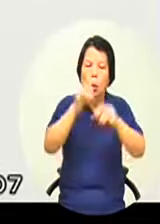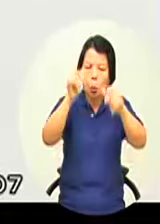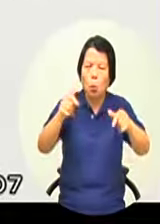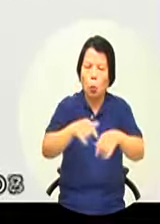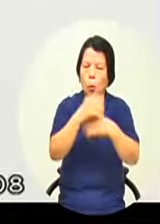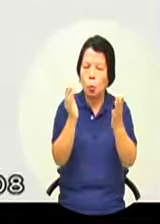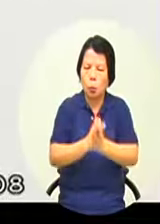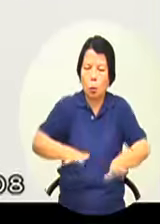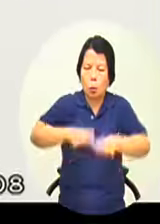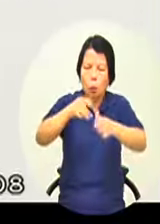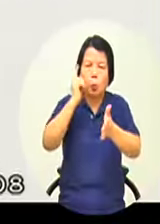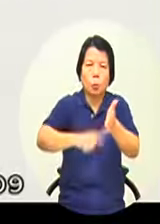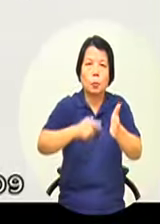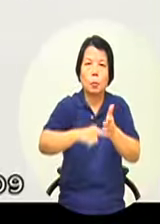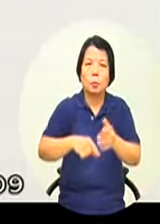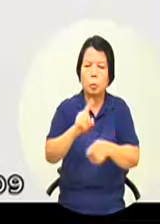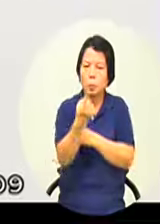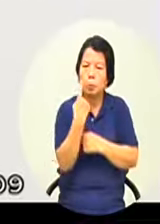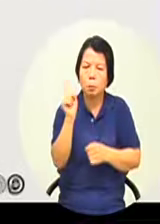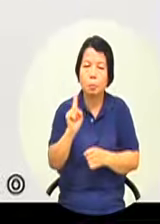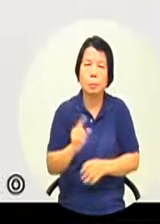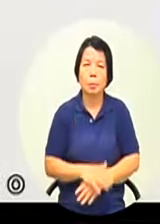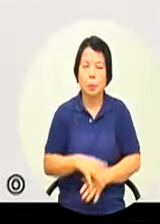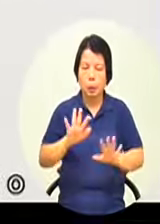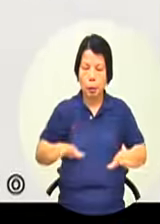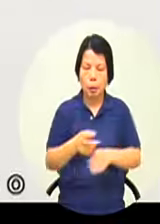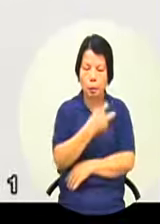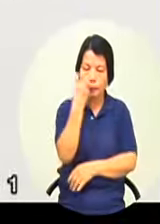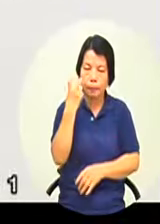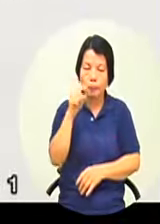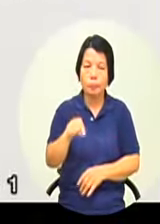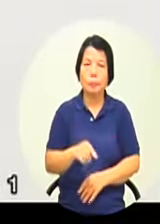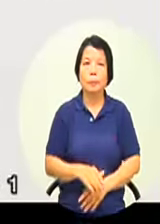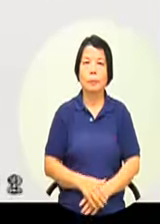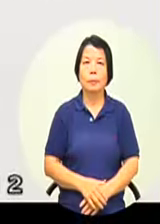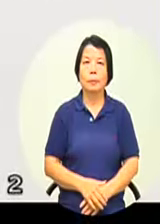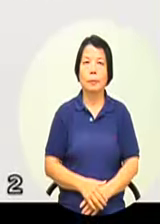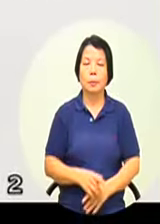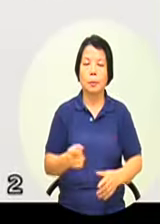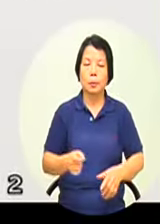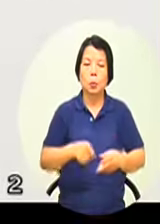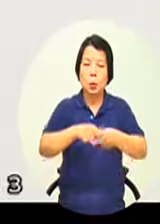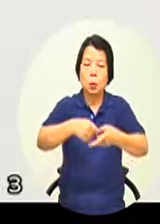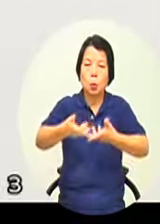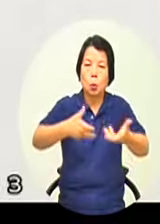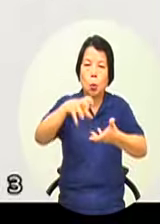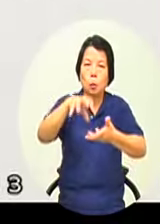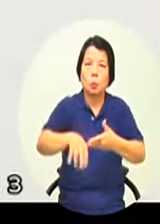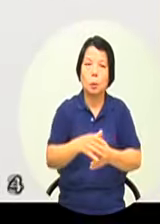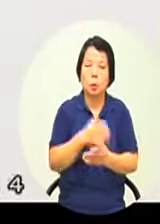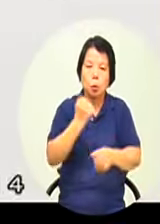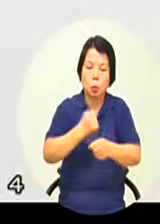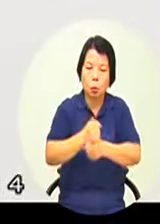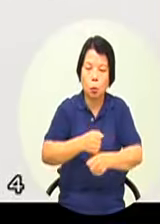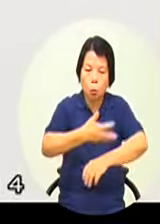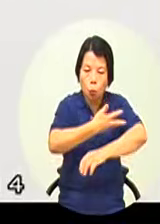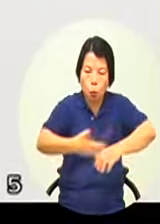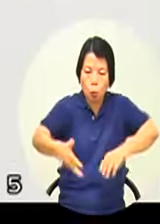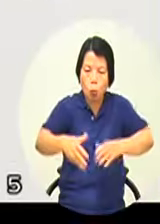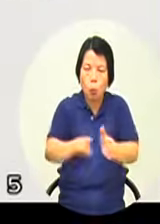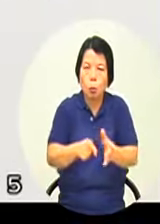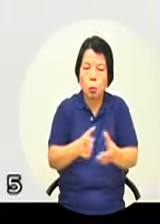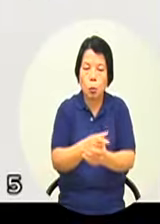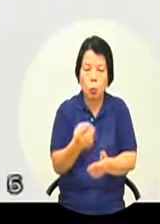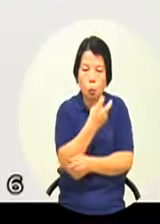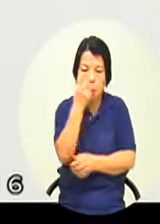出淹水主要的原因。但是今仔日已经发现到，这个公路局的来咧做排做水沟巡检的吼，已经